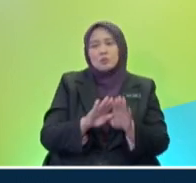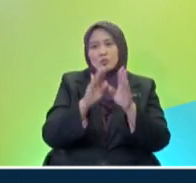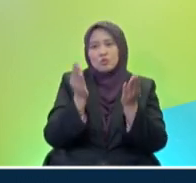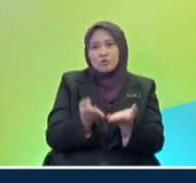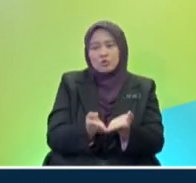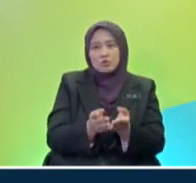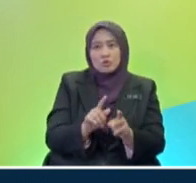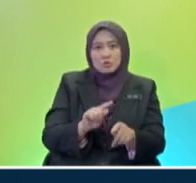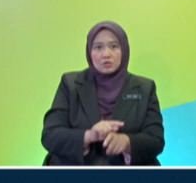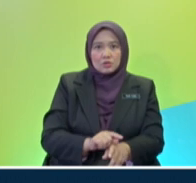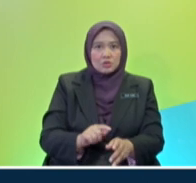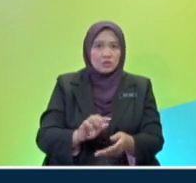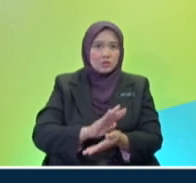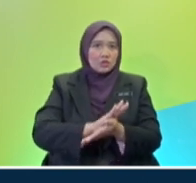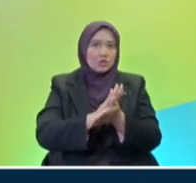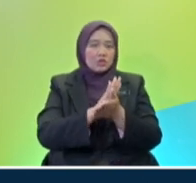arah pergerakannya